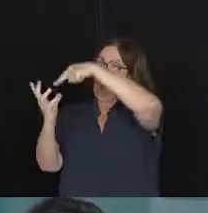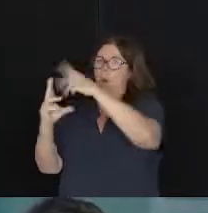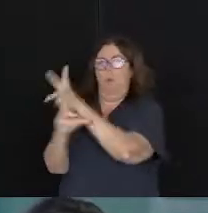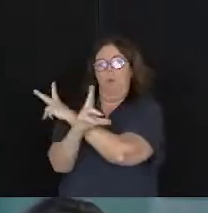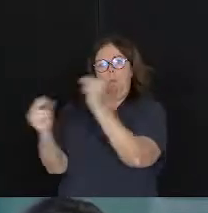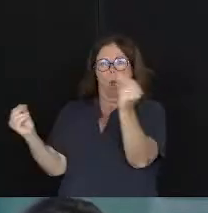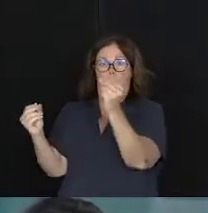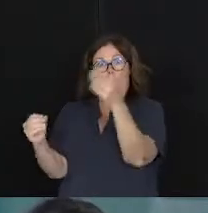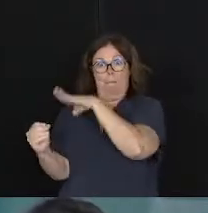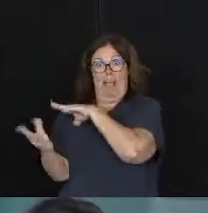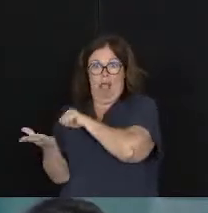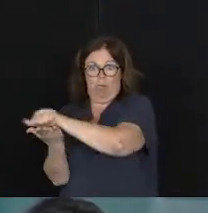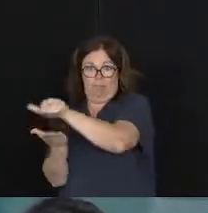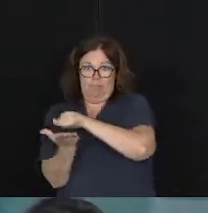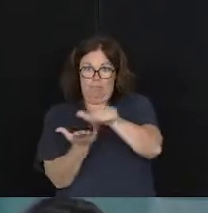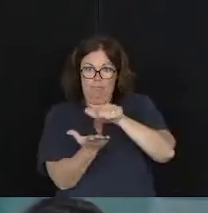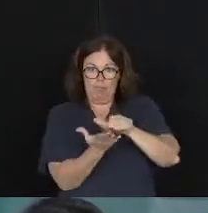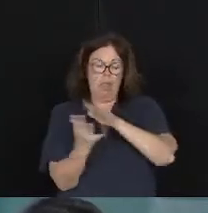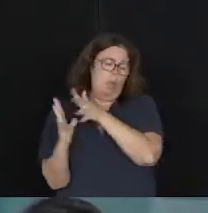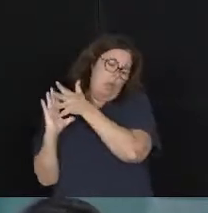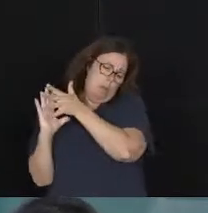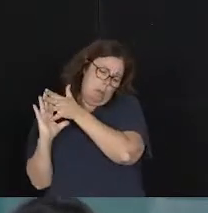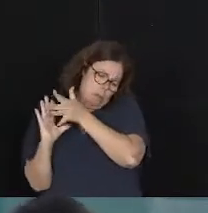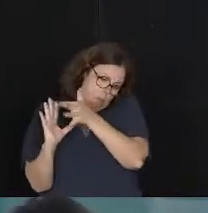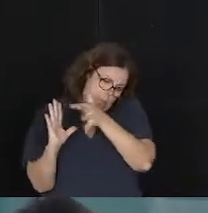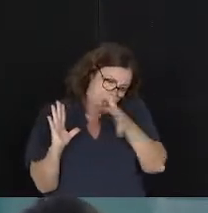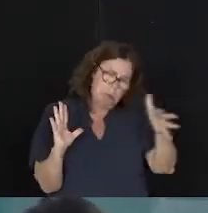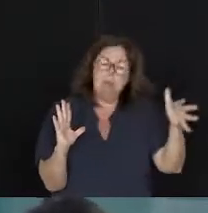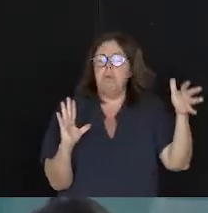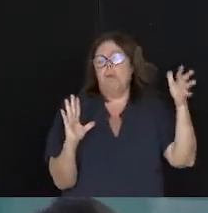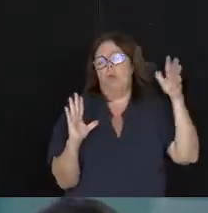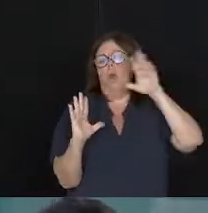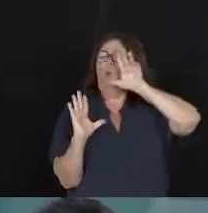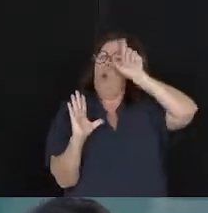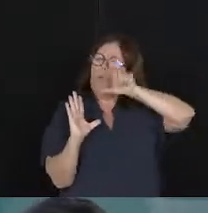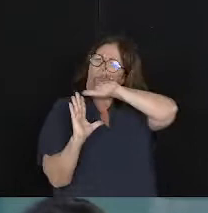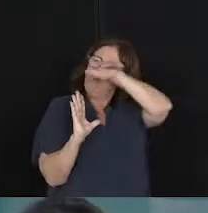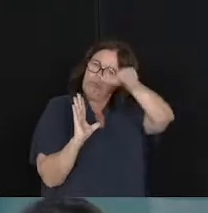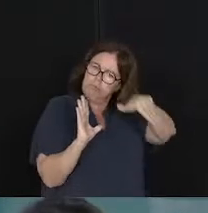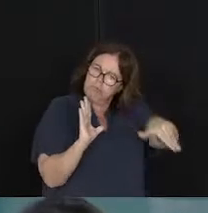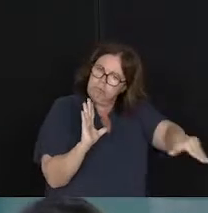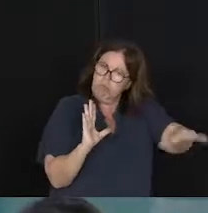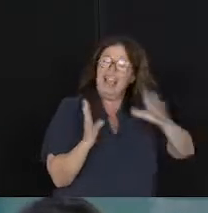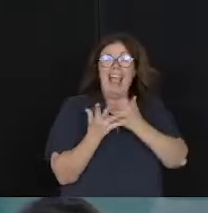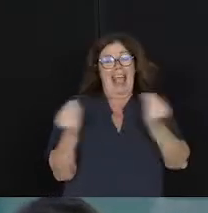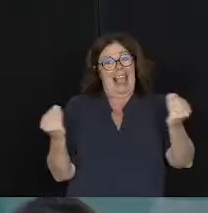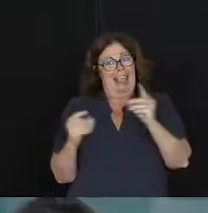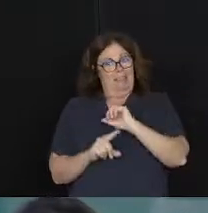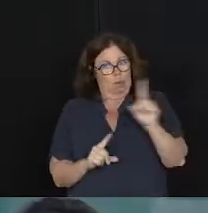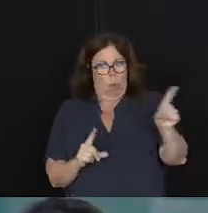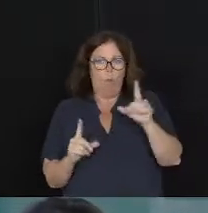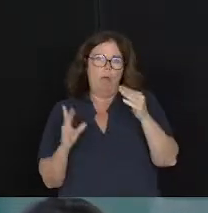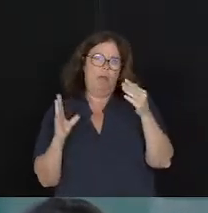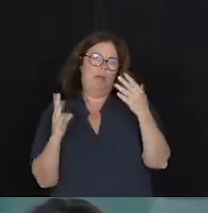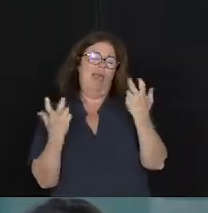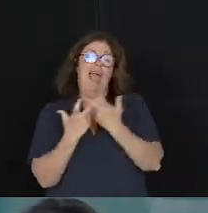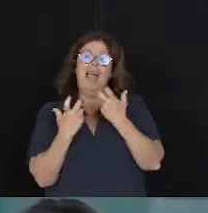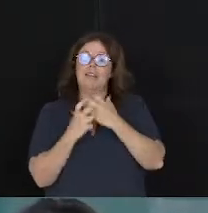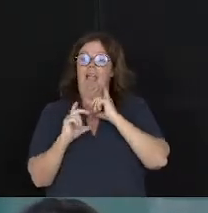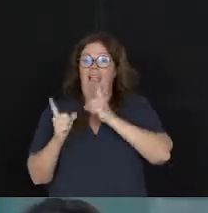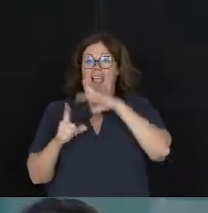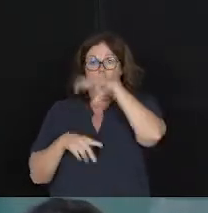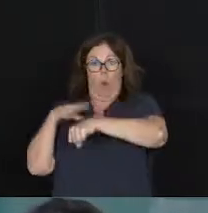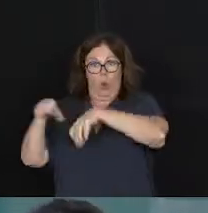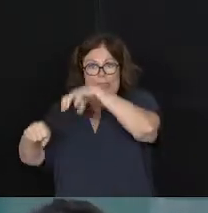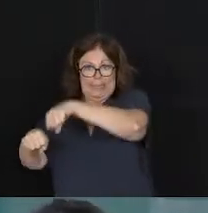cet horizon d'attente s'estompe peu à peu en Europe, sans disparaître toutefois totalement. On pense aux guerres coloniales, on